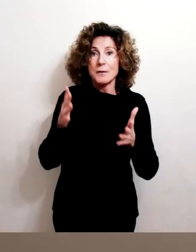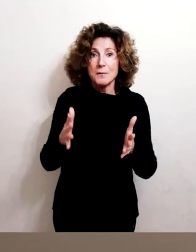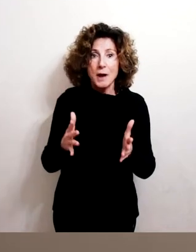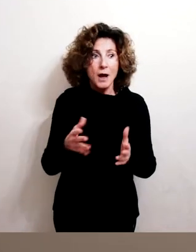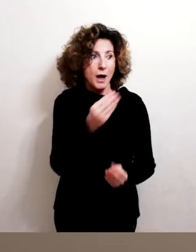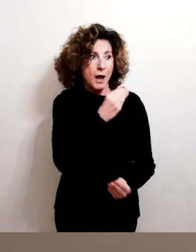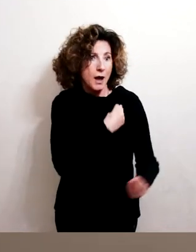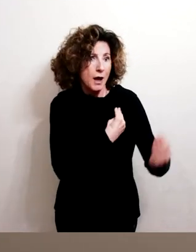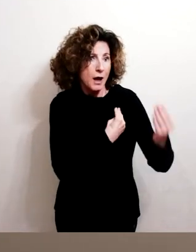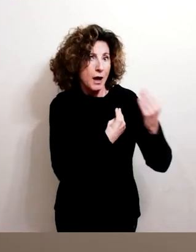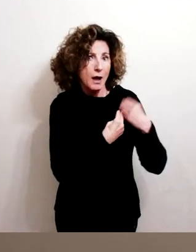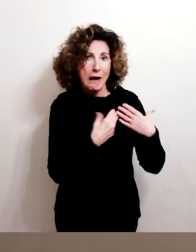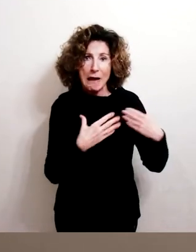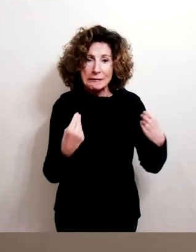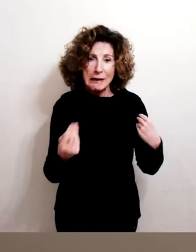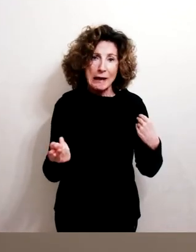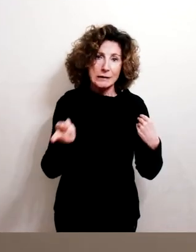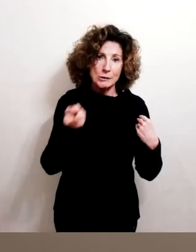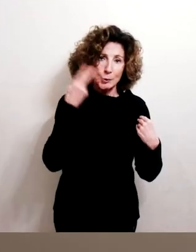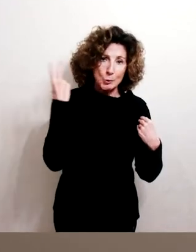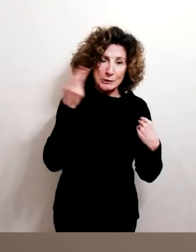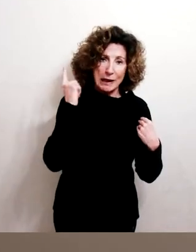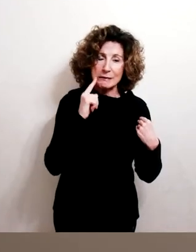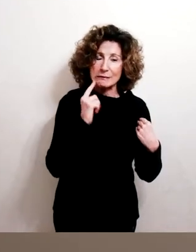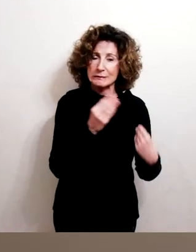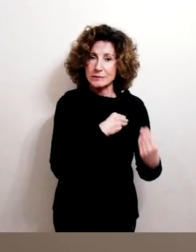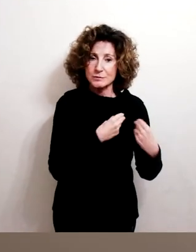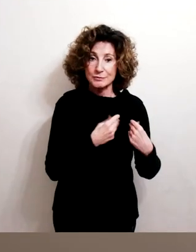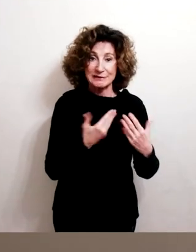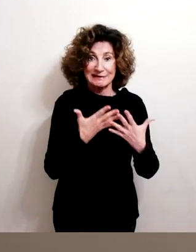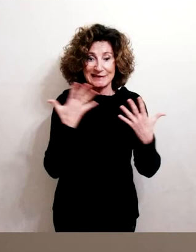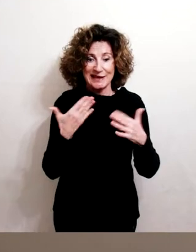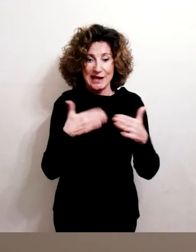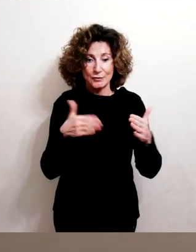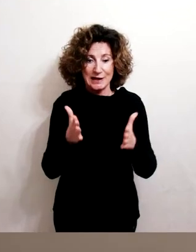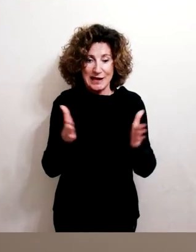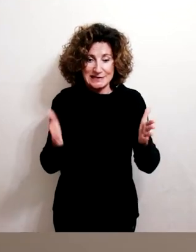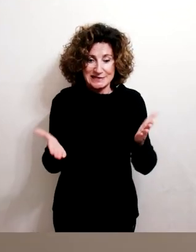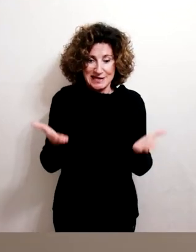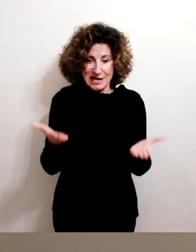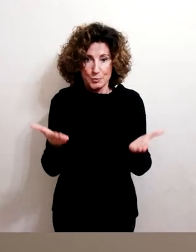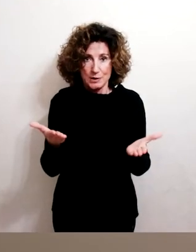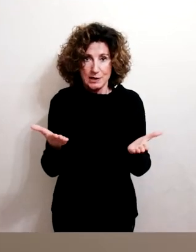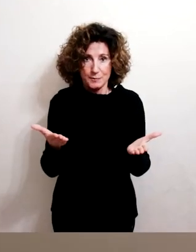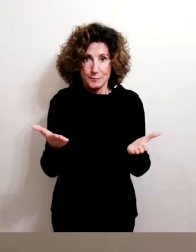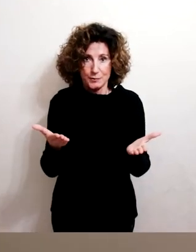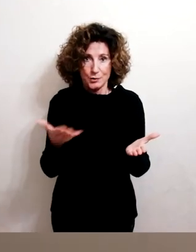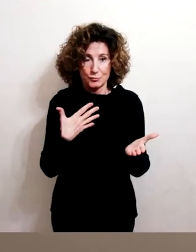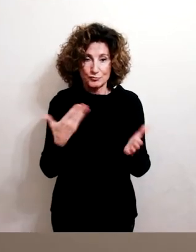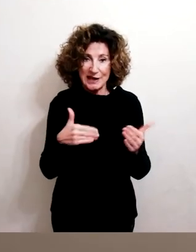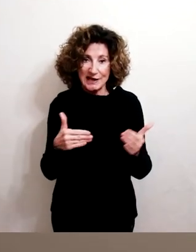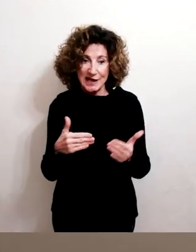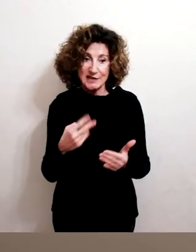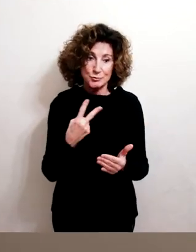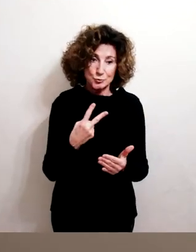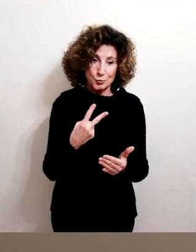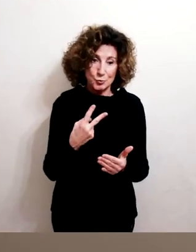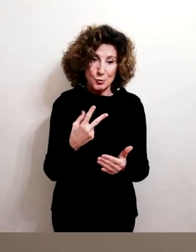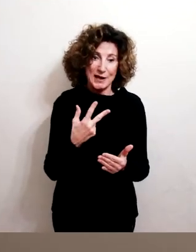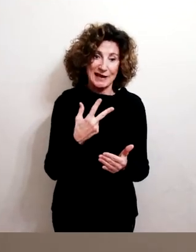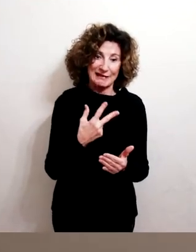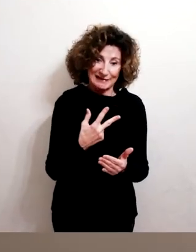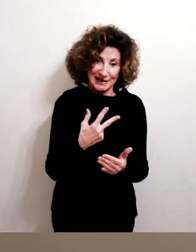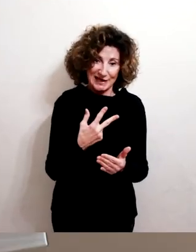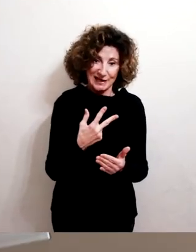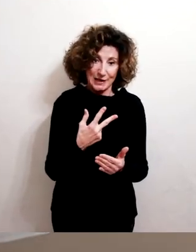ma siccome ho appunto tante richieste da sordi e due anche chiaramente la classe deve avere un equilibrio ci devono essere in ogni classe